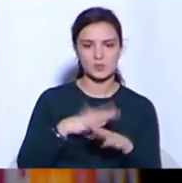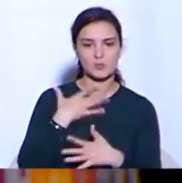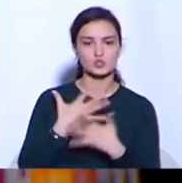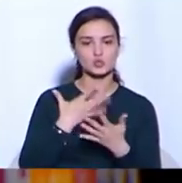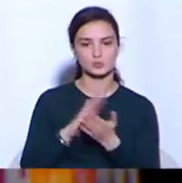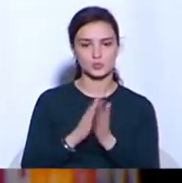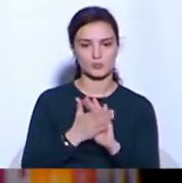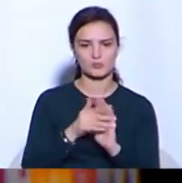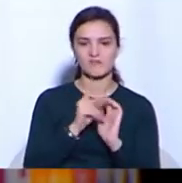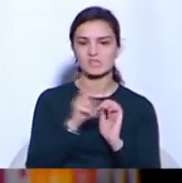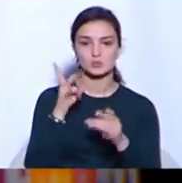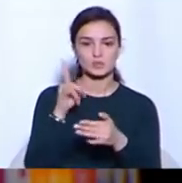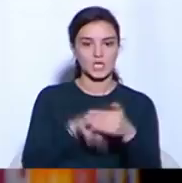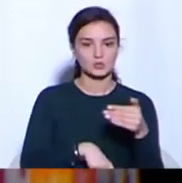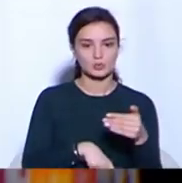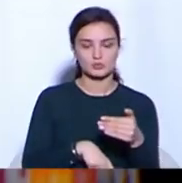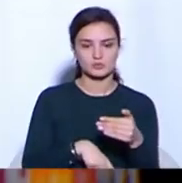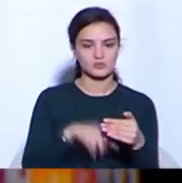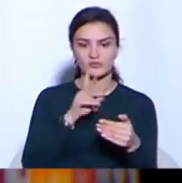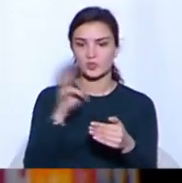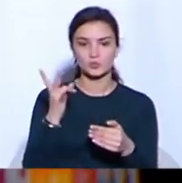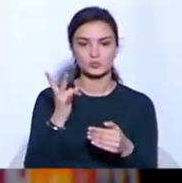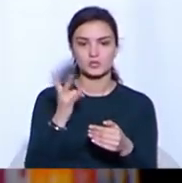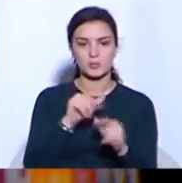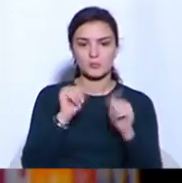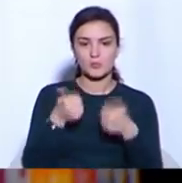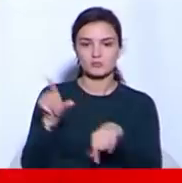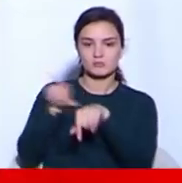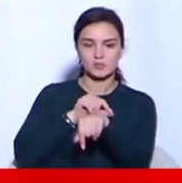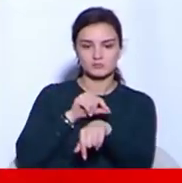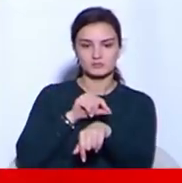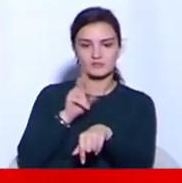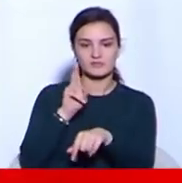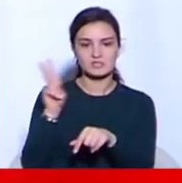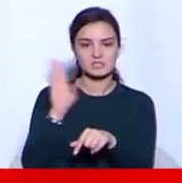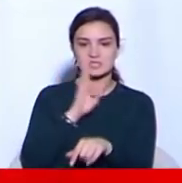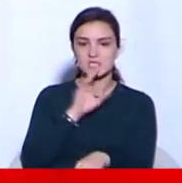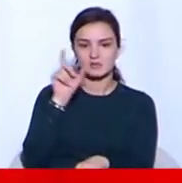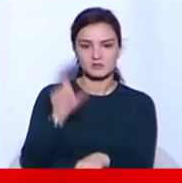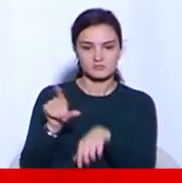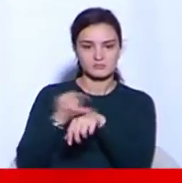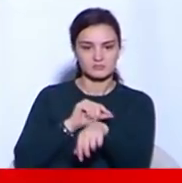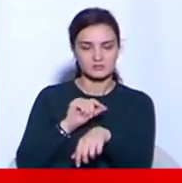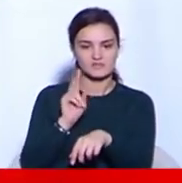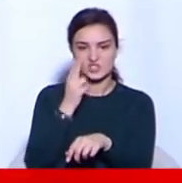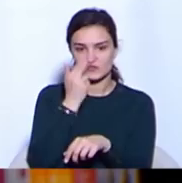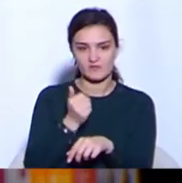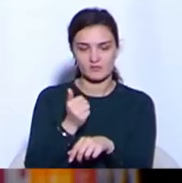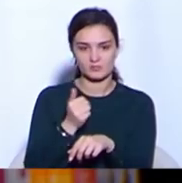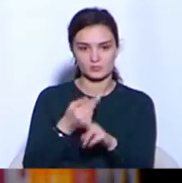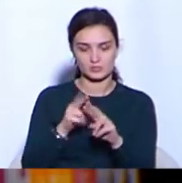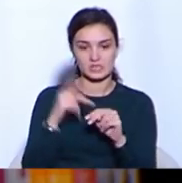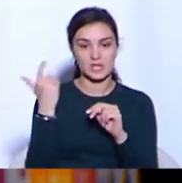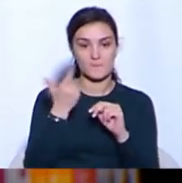ემოციური მდგომარეობა, მაშინ ვიღას ენდოს, ვიღა აიღოს მოდელად და ვისი ჩვევები გადაიდოს. იმიტომ რომ ყველაფრის, როდესაც